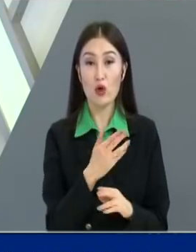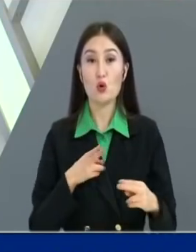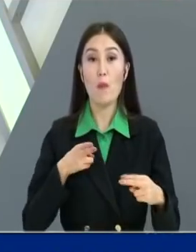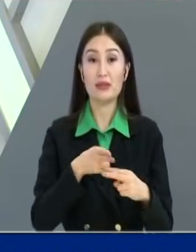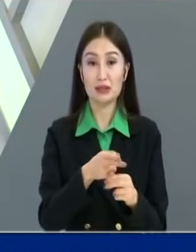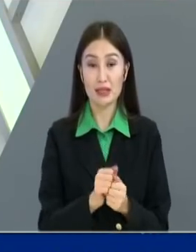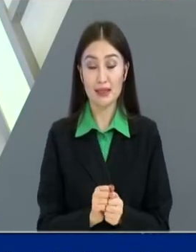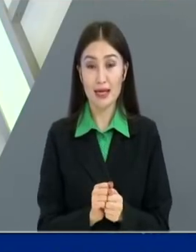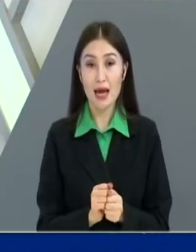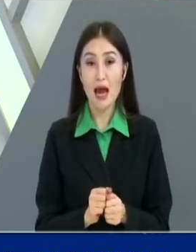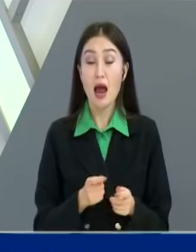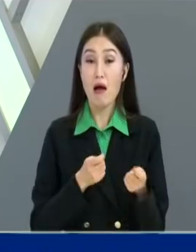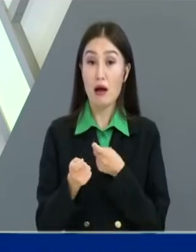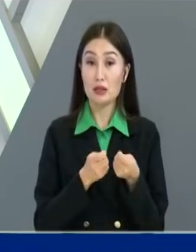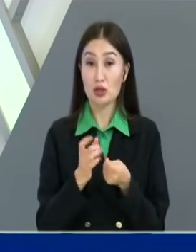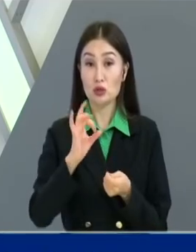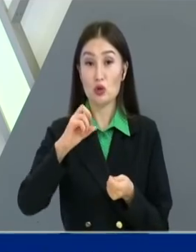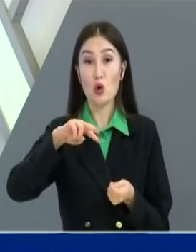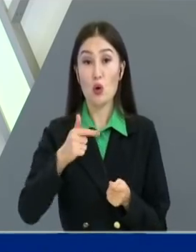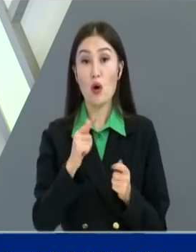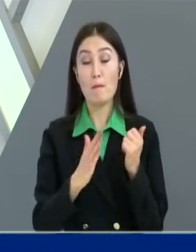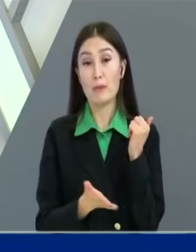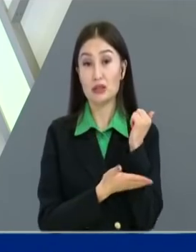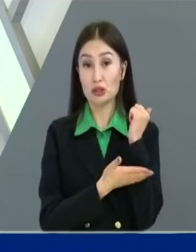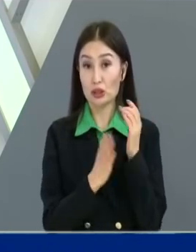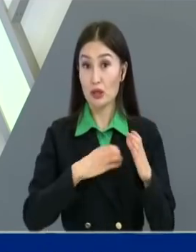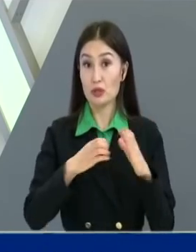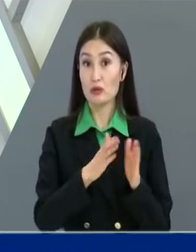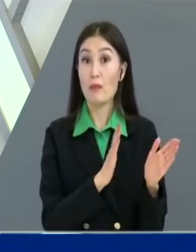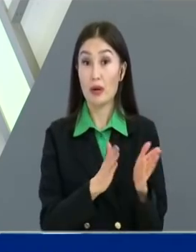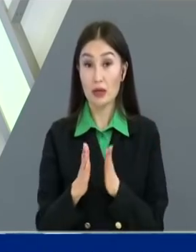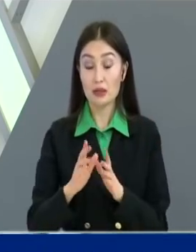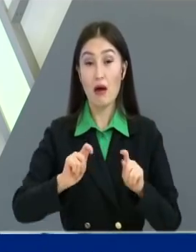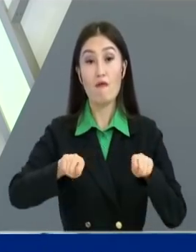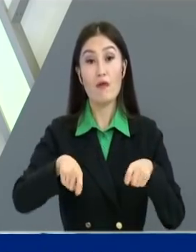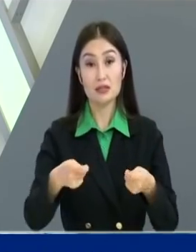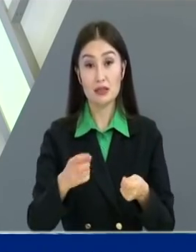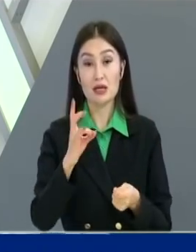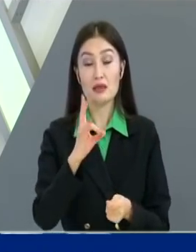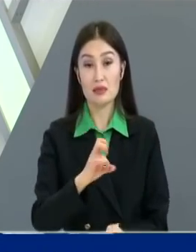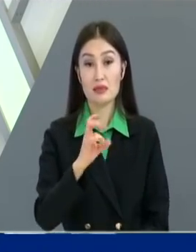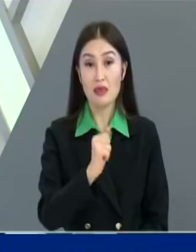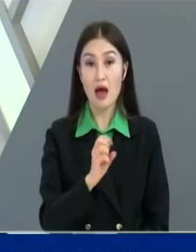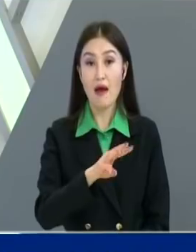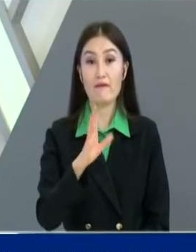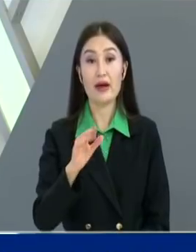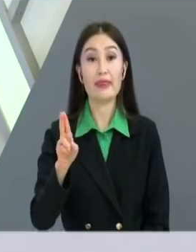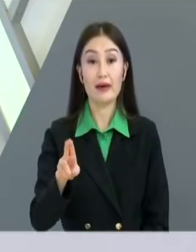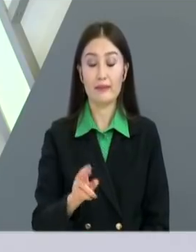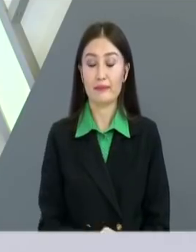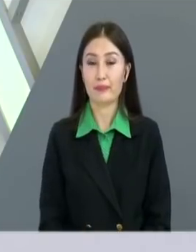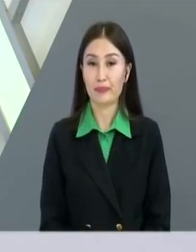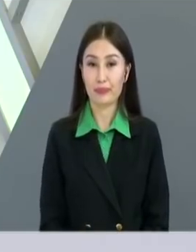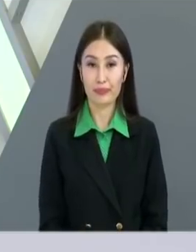пресечения. Координирующую роль по поддержанию общественного порядка решено возложить на МВД.